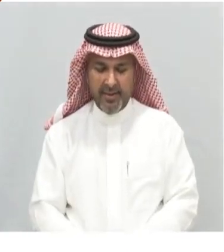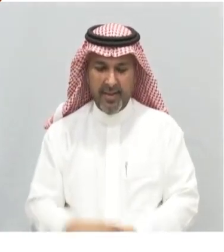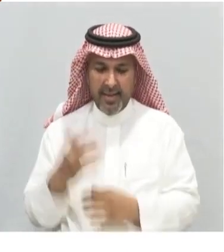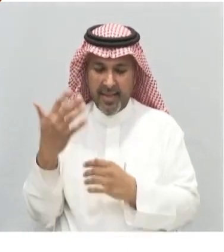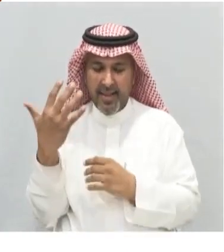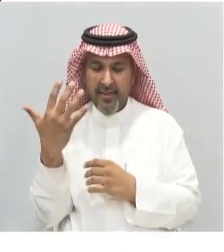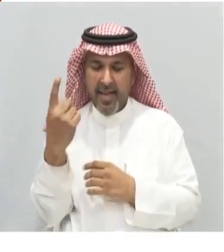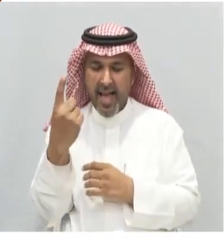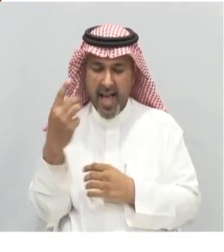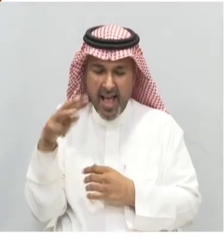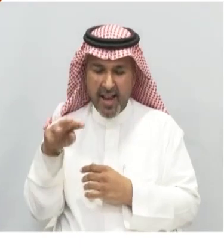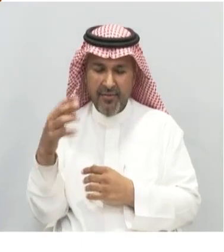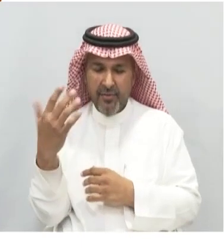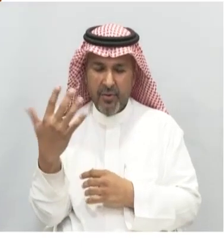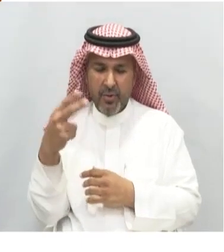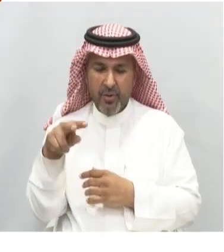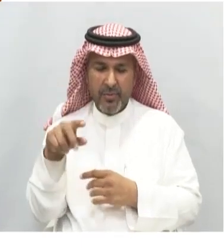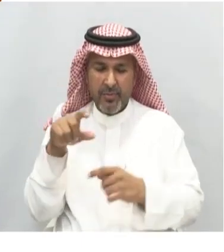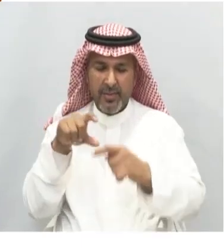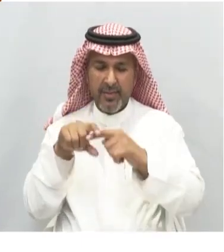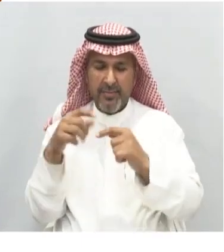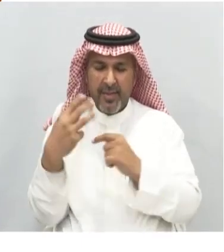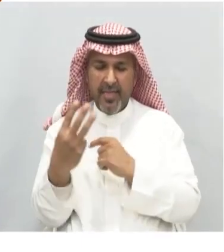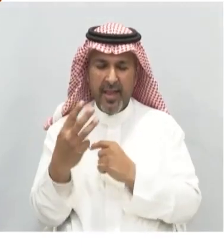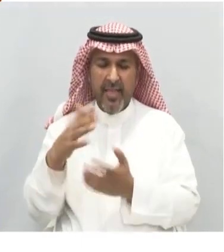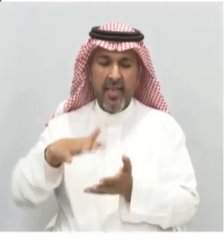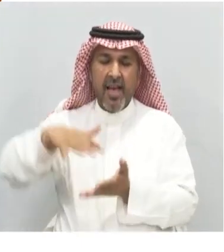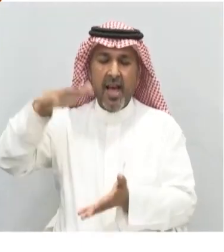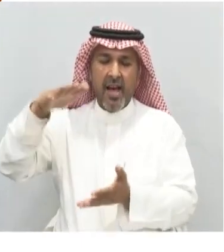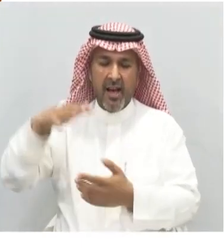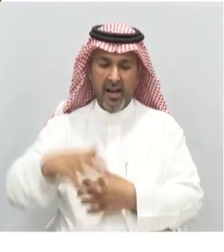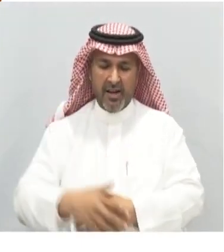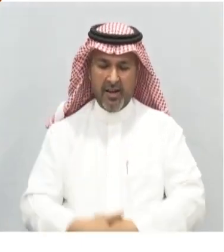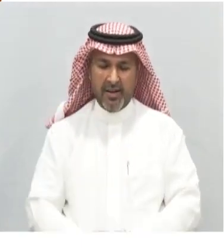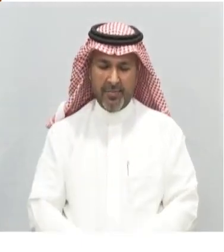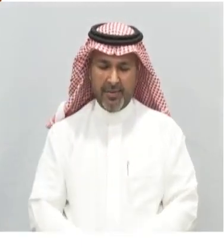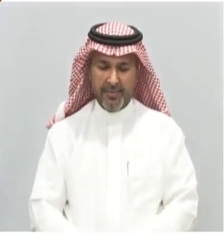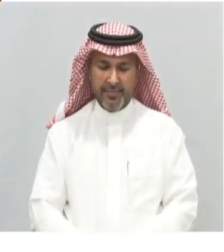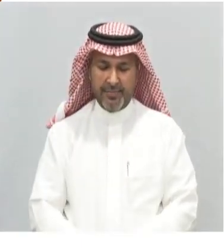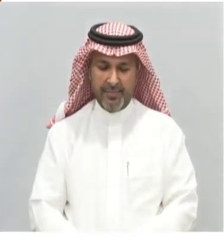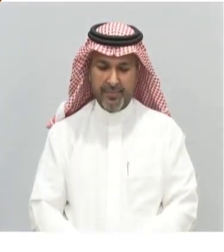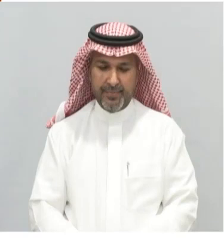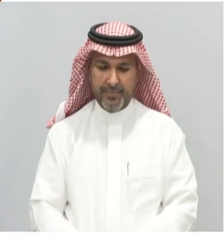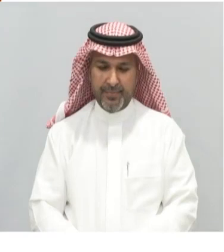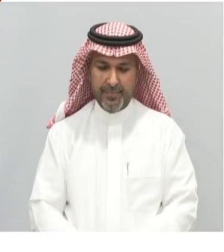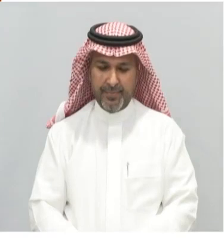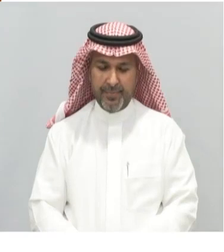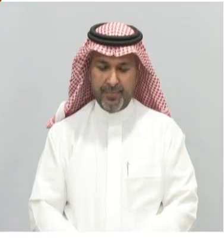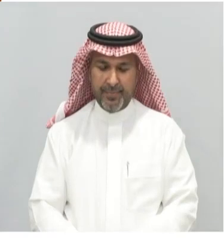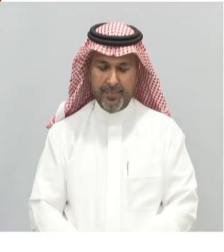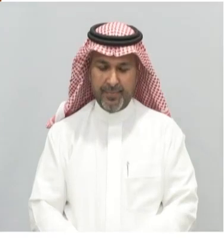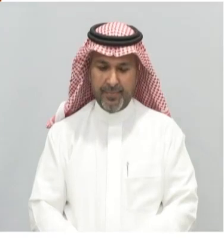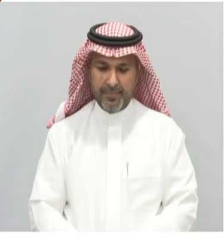نقول 1500 تقسيم 3 هي الاكبر بارك الله فيكم سهله ولا